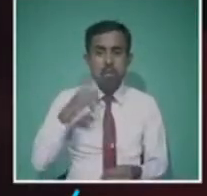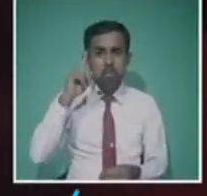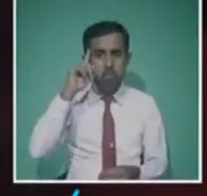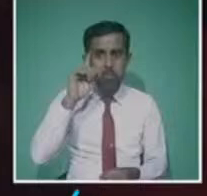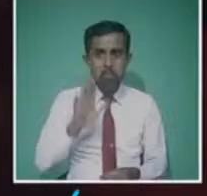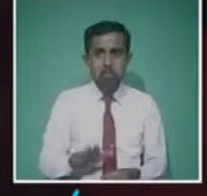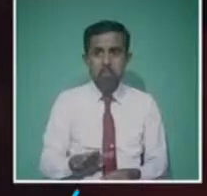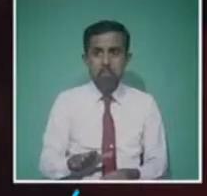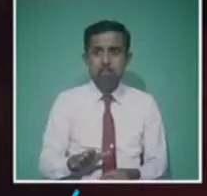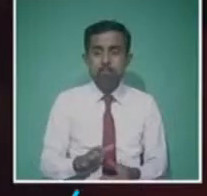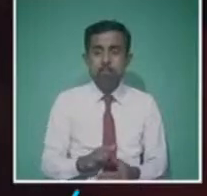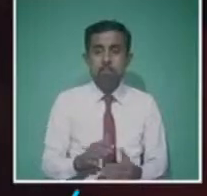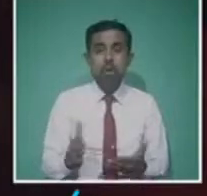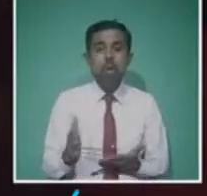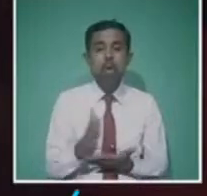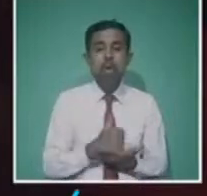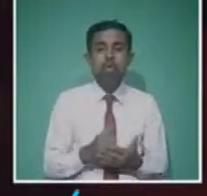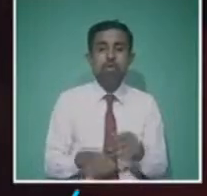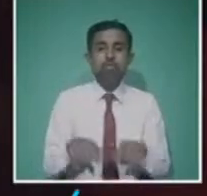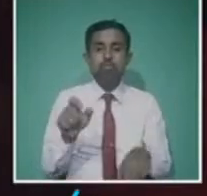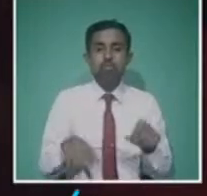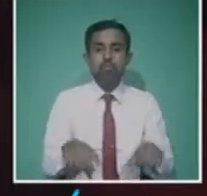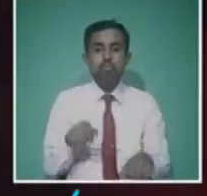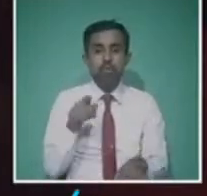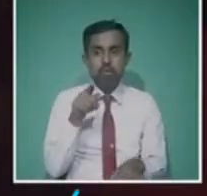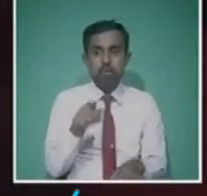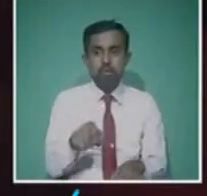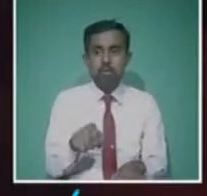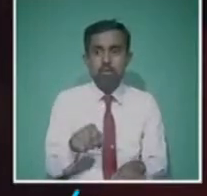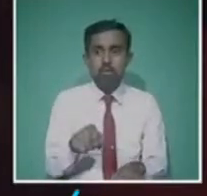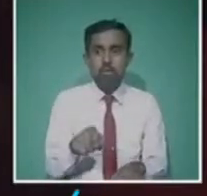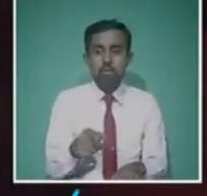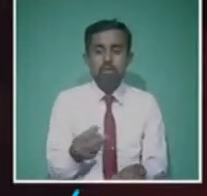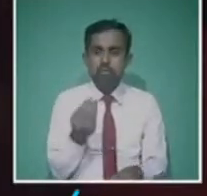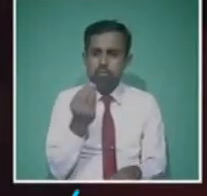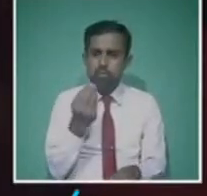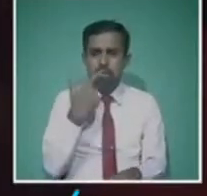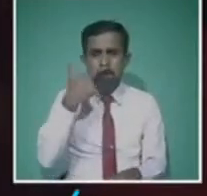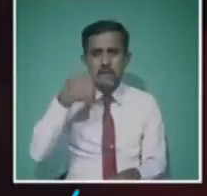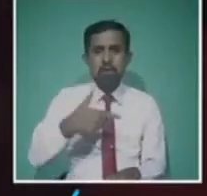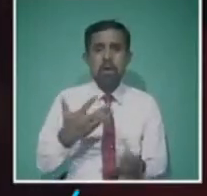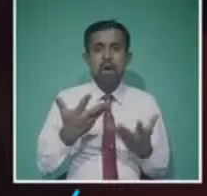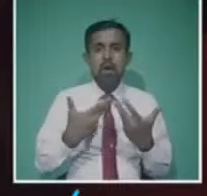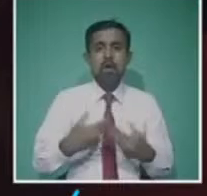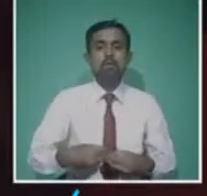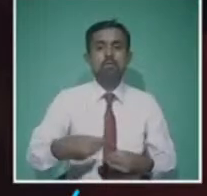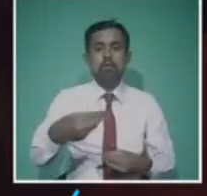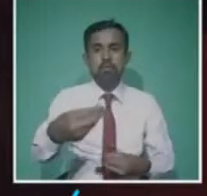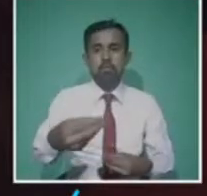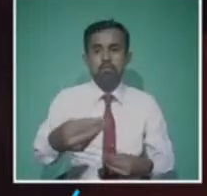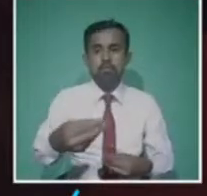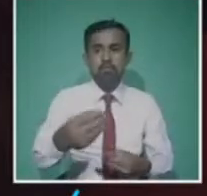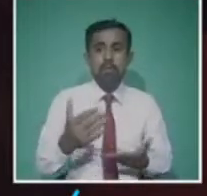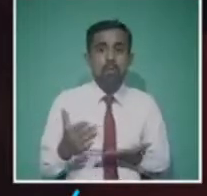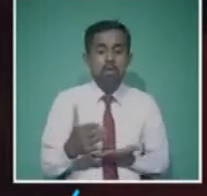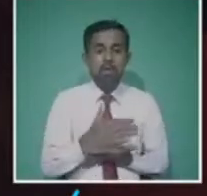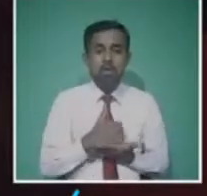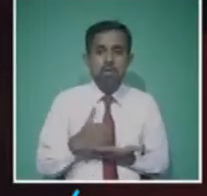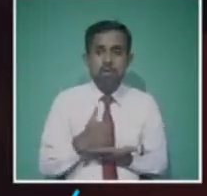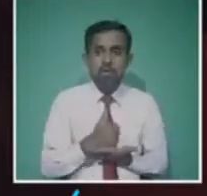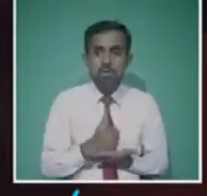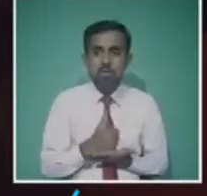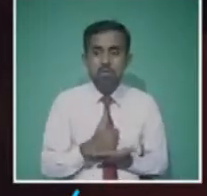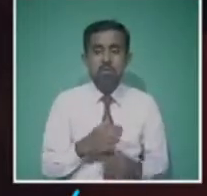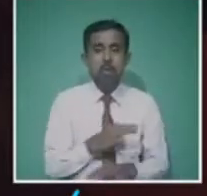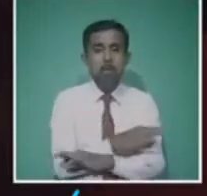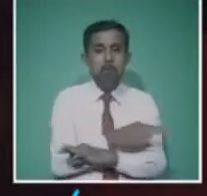balapuruttune sieluma purawasyanta yam aakareka indana pramanayak labadime arambuna eka sampurna